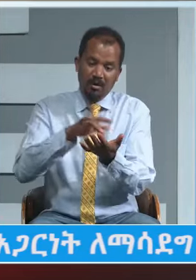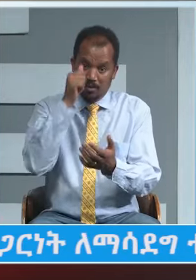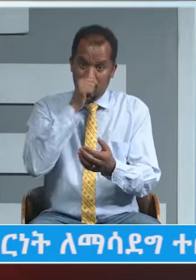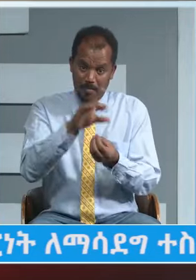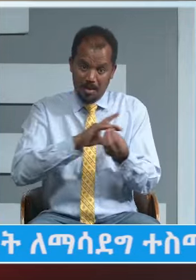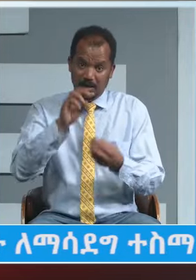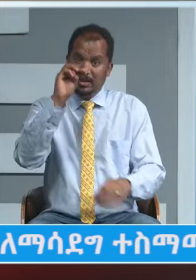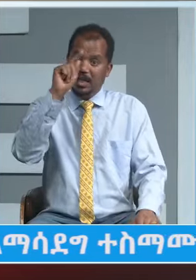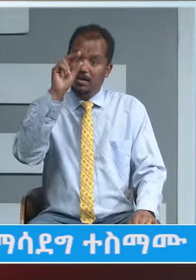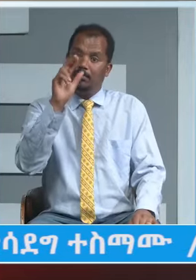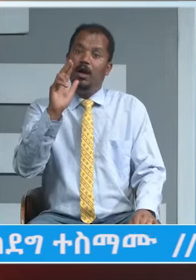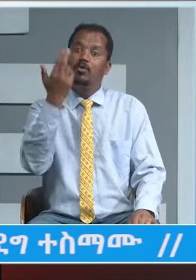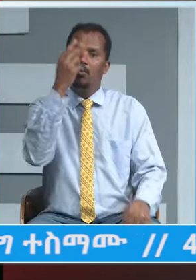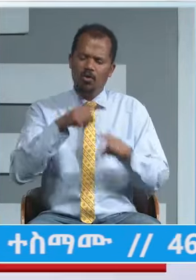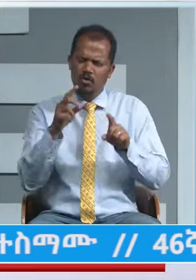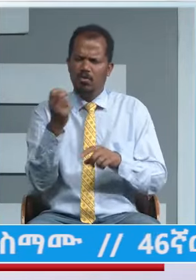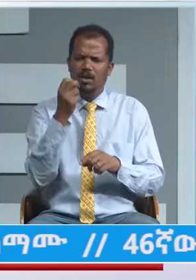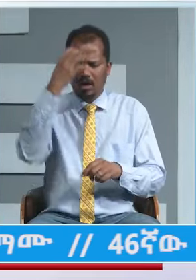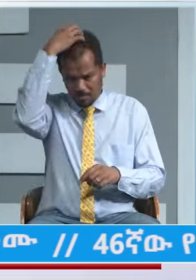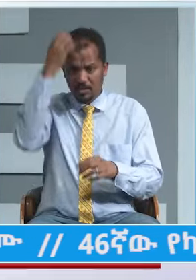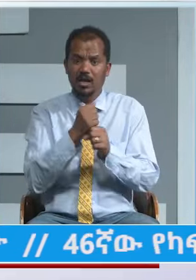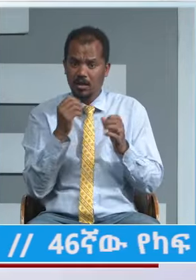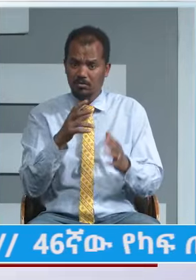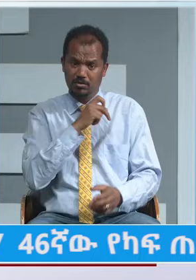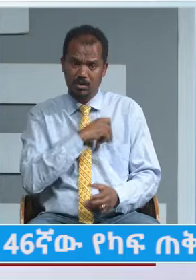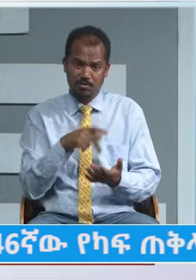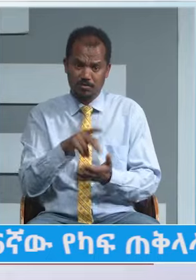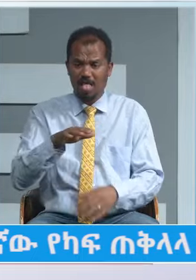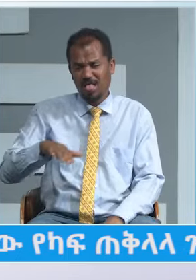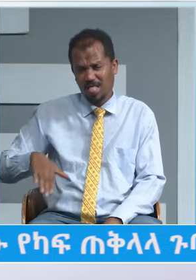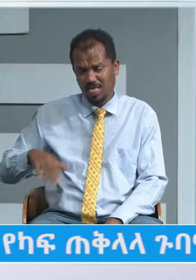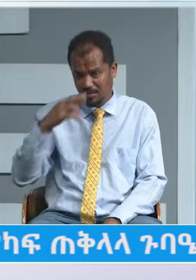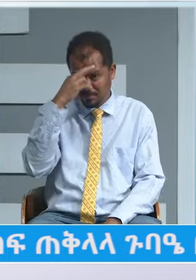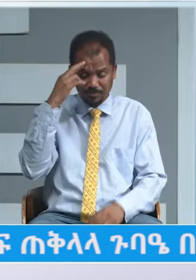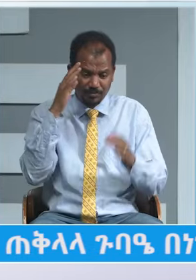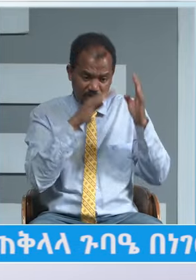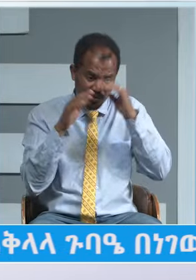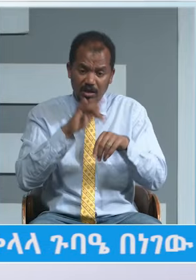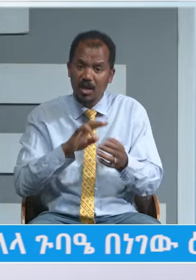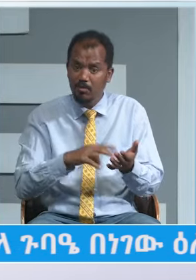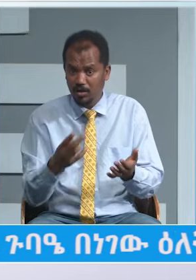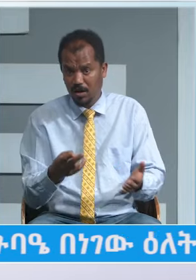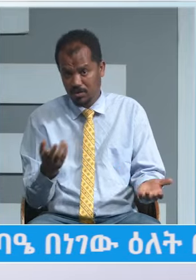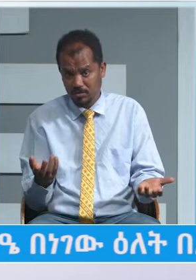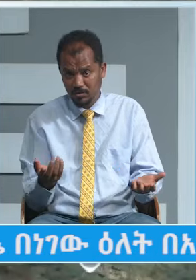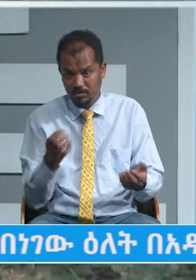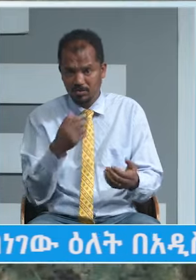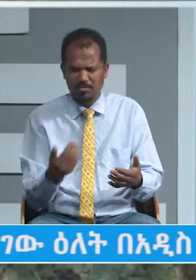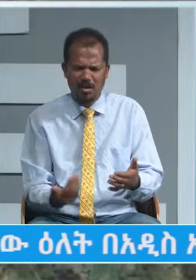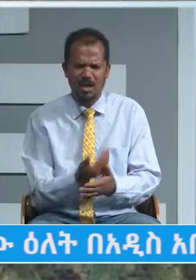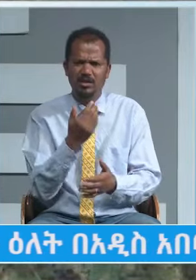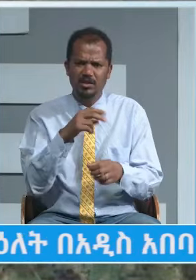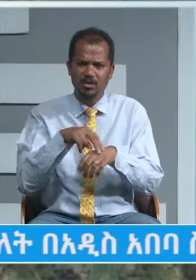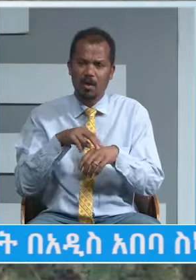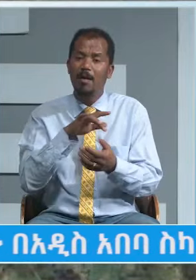በማዕከላዊ ኢትዮጵያ ክልል በጠንባሮ ልዩ ወረዳ የመንግስት ሰራተኞች በደሞዝ ክፍያ መዘግየት ምክንያት ችግር ላይ መውደቃቸውን ተናገሩ።